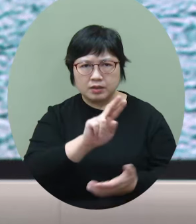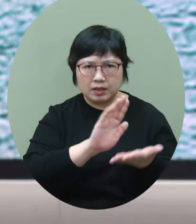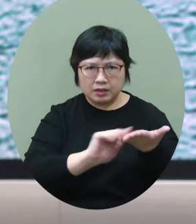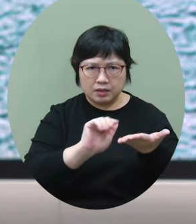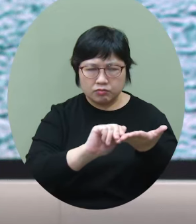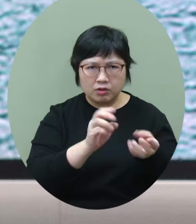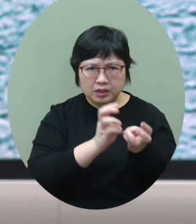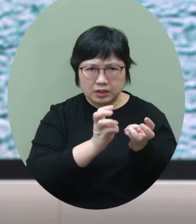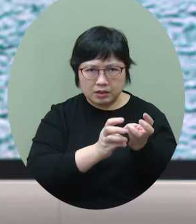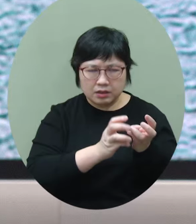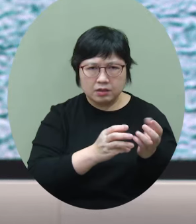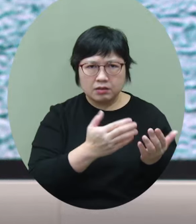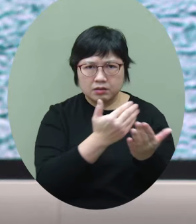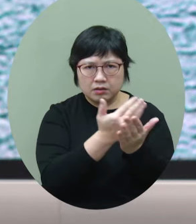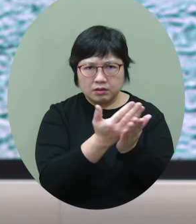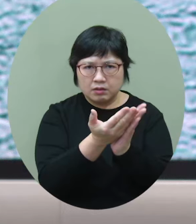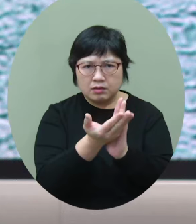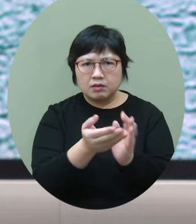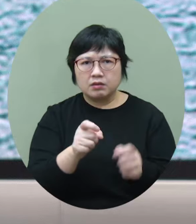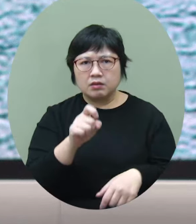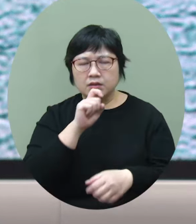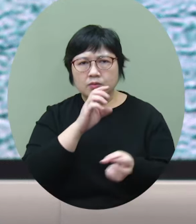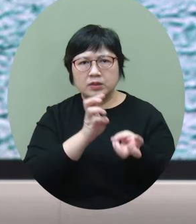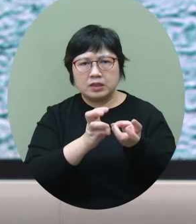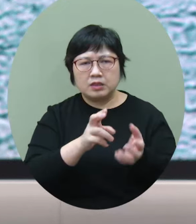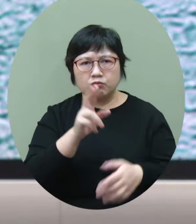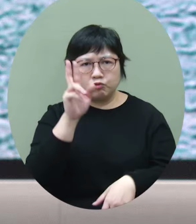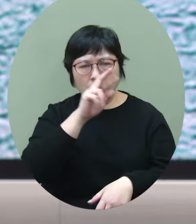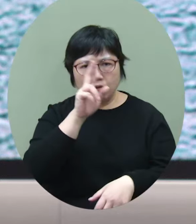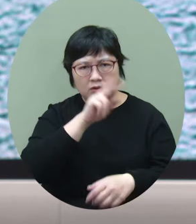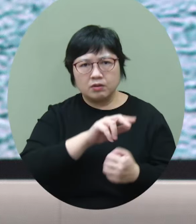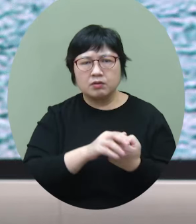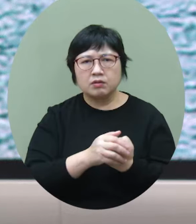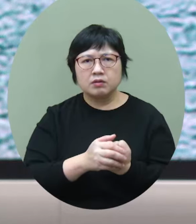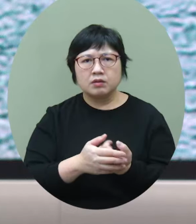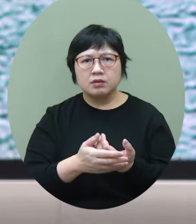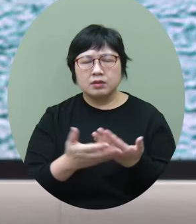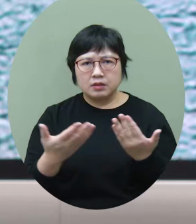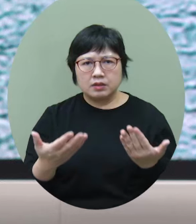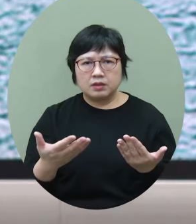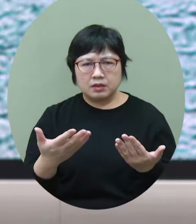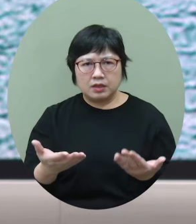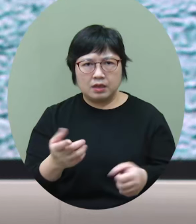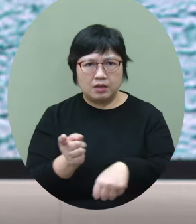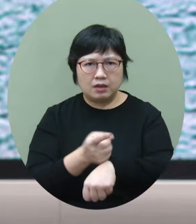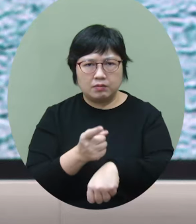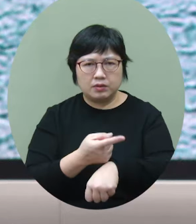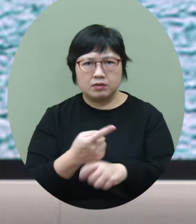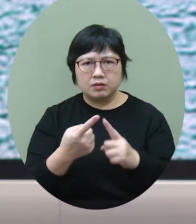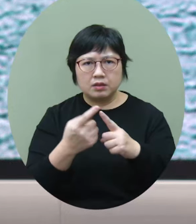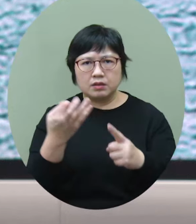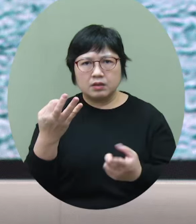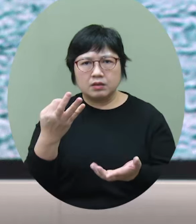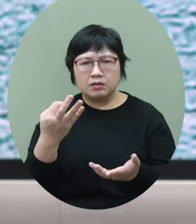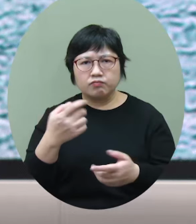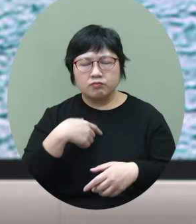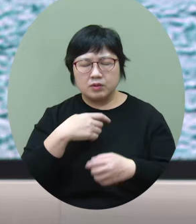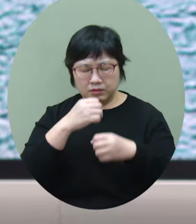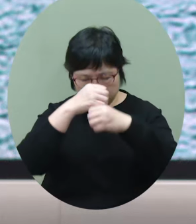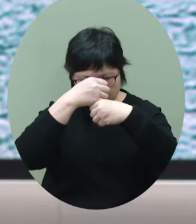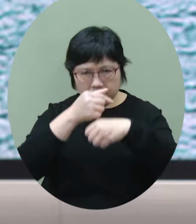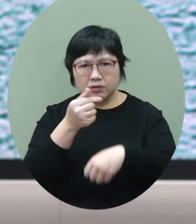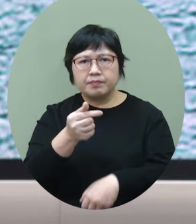料咧，其實係有啲資料錯誤嘅。而家暫時嗰3位咧都未有一個陽性嘅個案